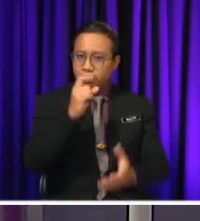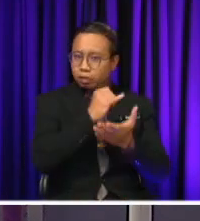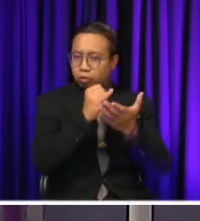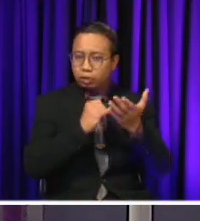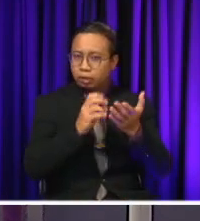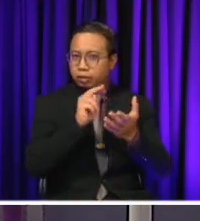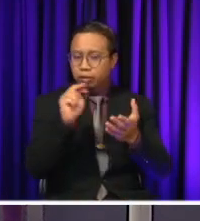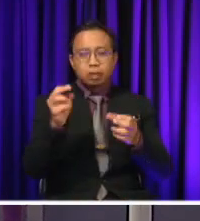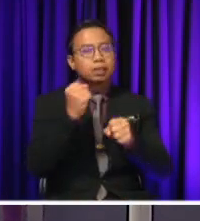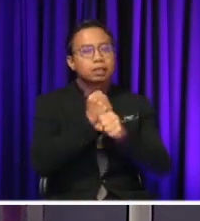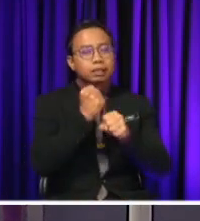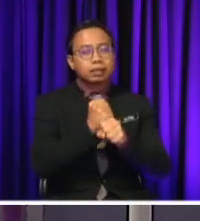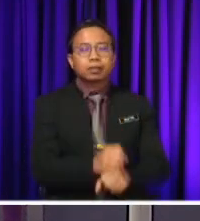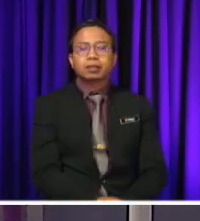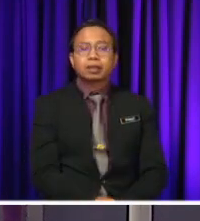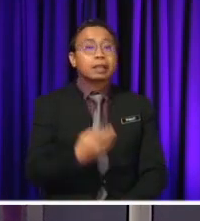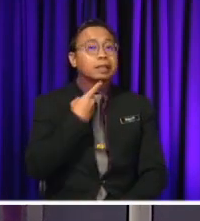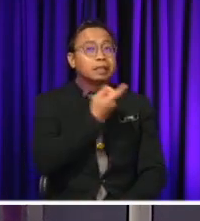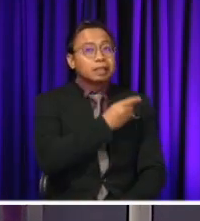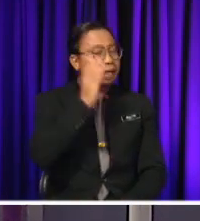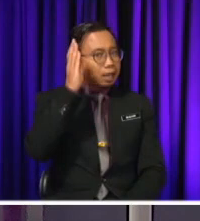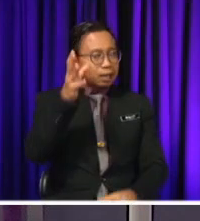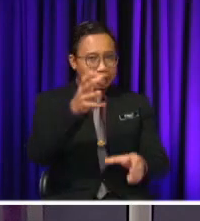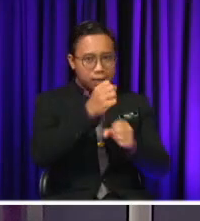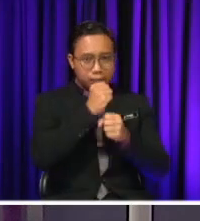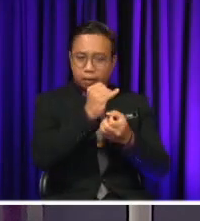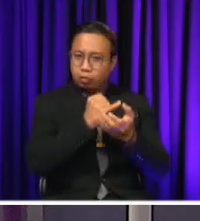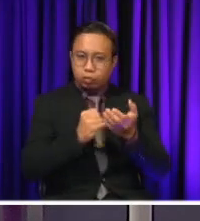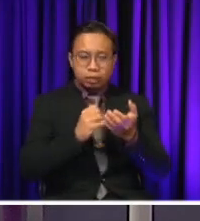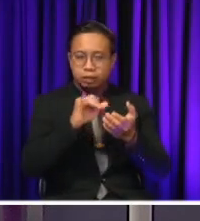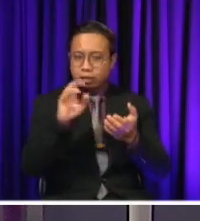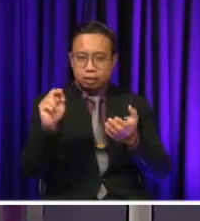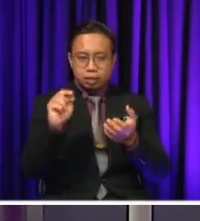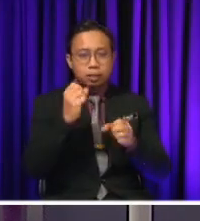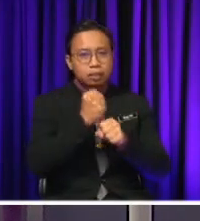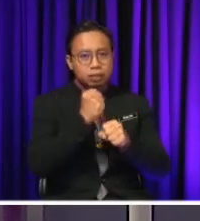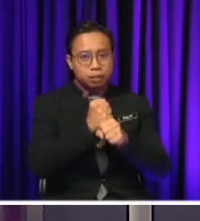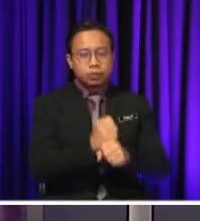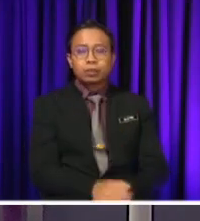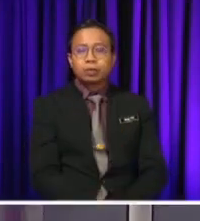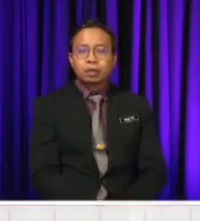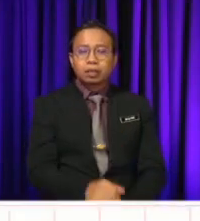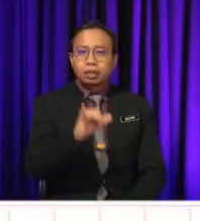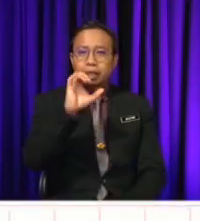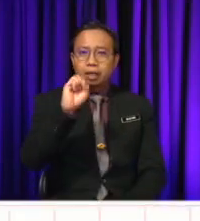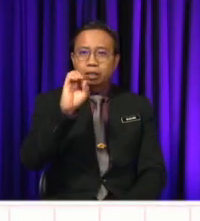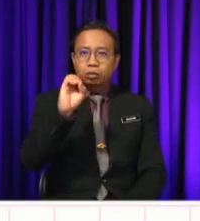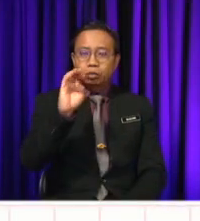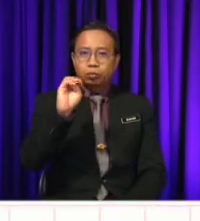oke lukisan kerja kita akan dapat lukisan kecil daripada lukisan isometri